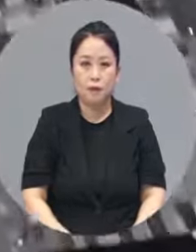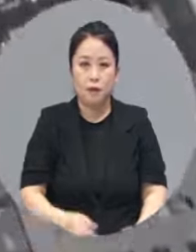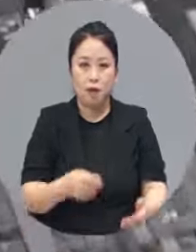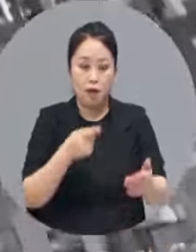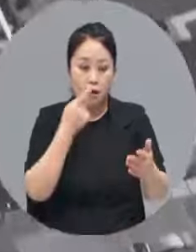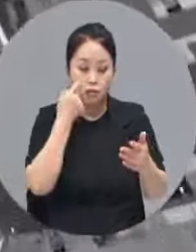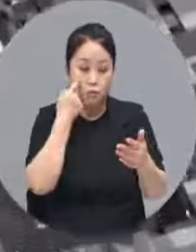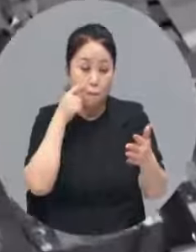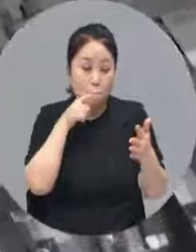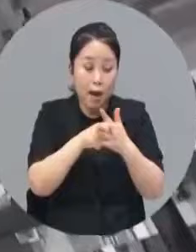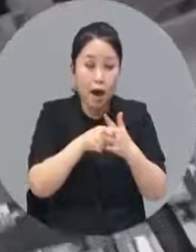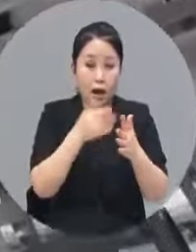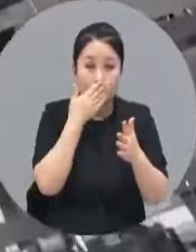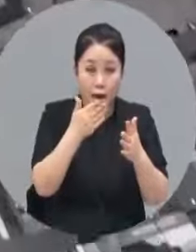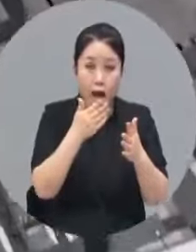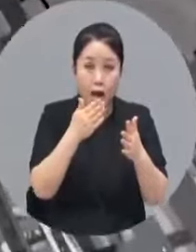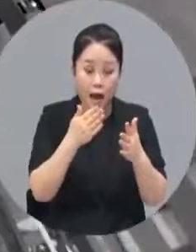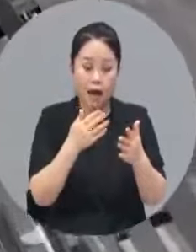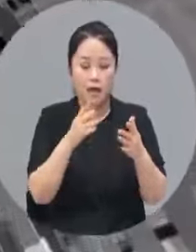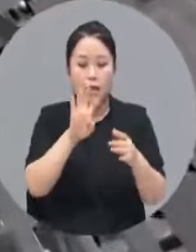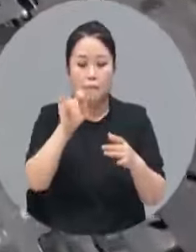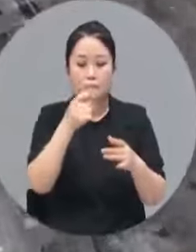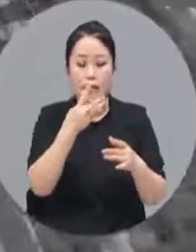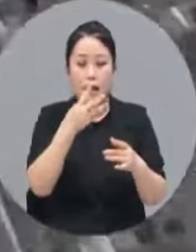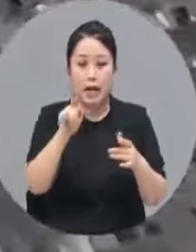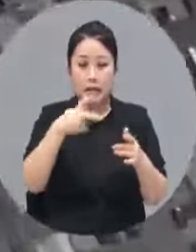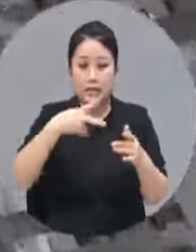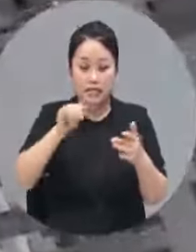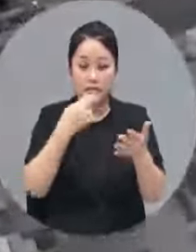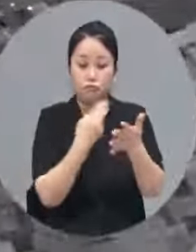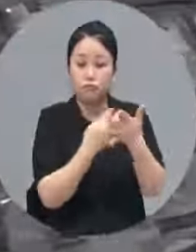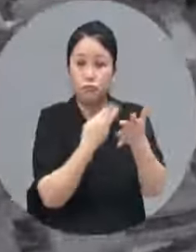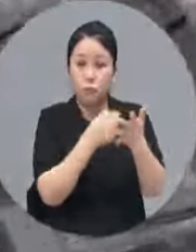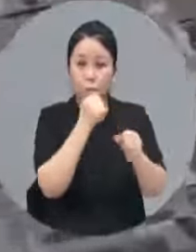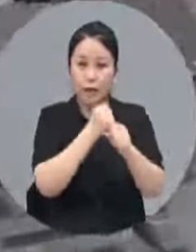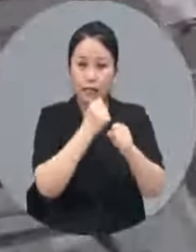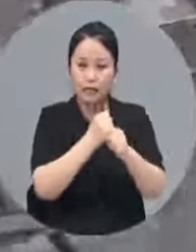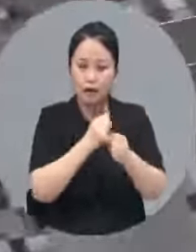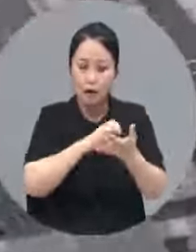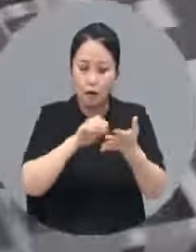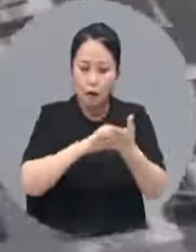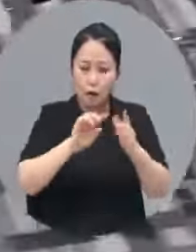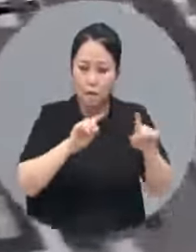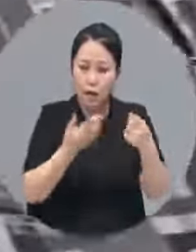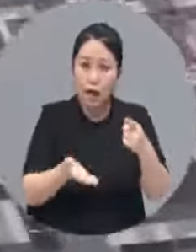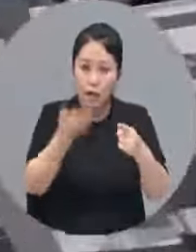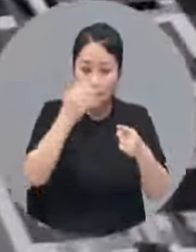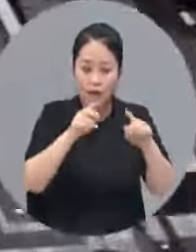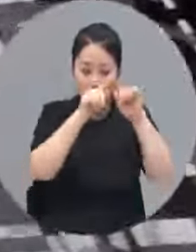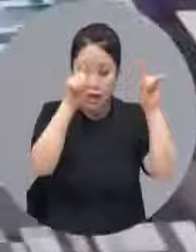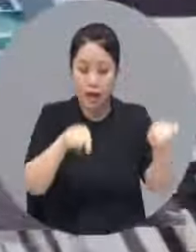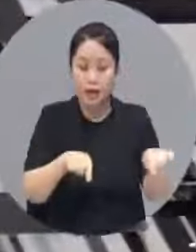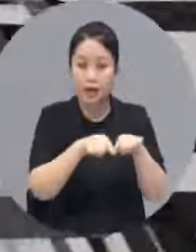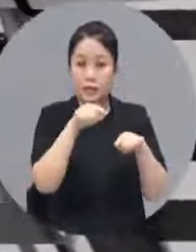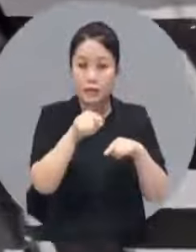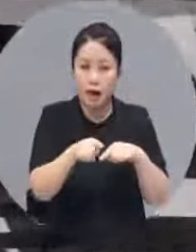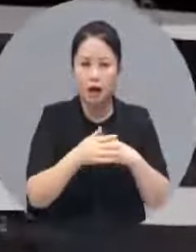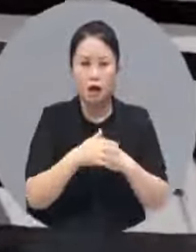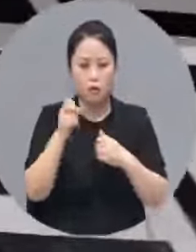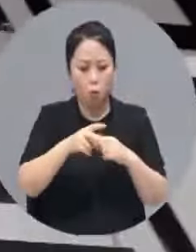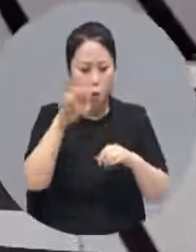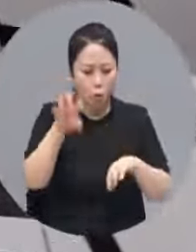투명한 플렉시글라스로 제작된 수백 개의 창. 공간과 공간을 나누는 베일은 모종의